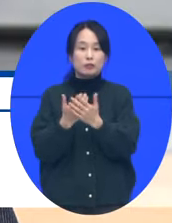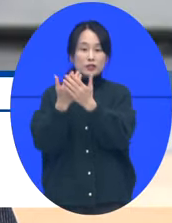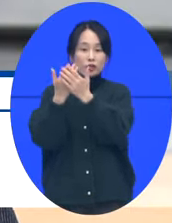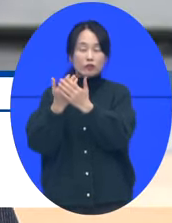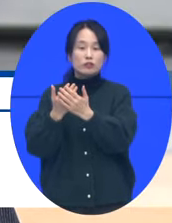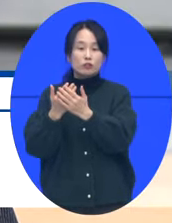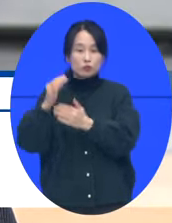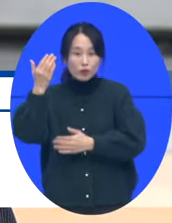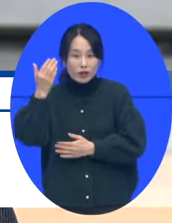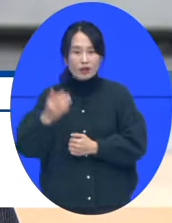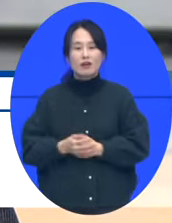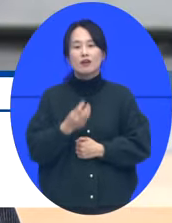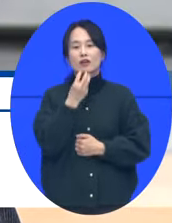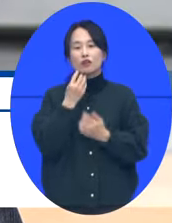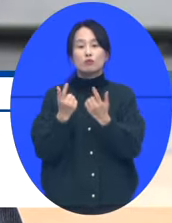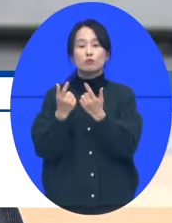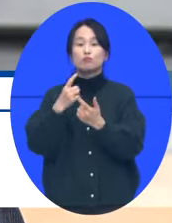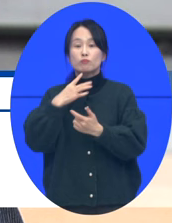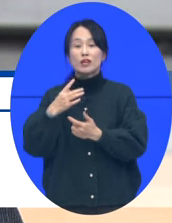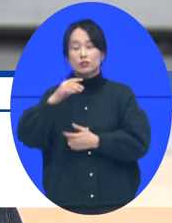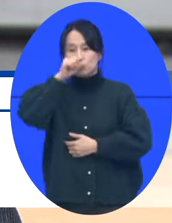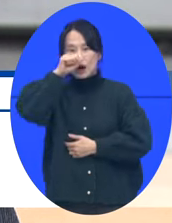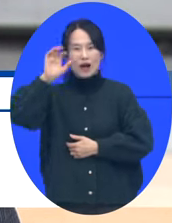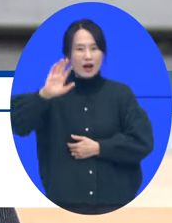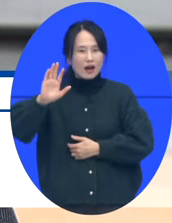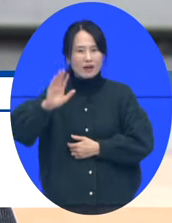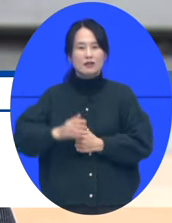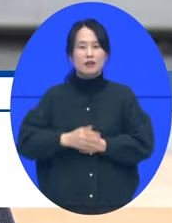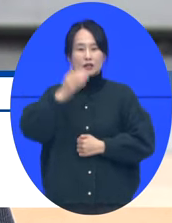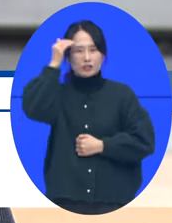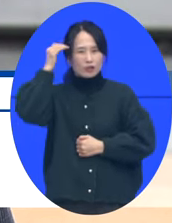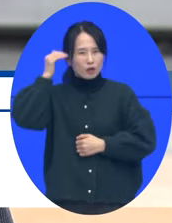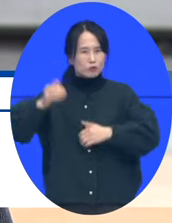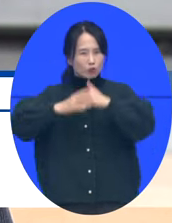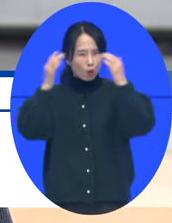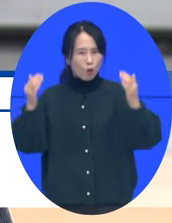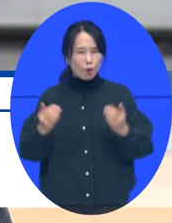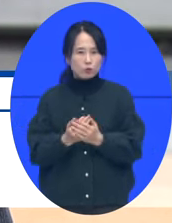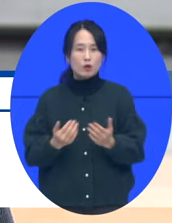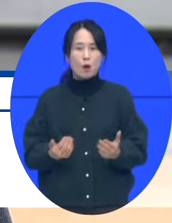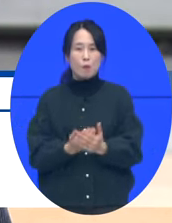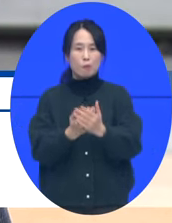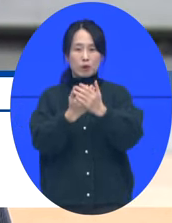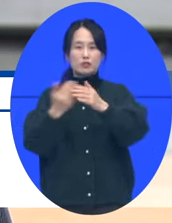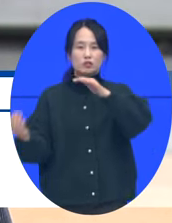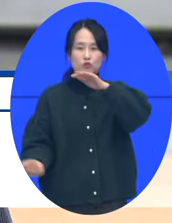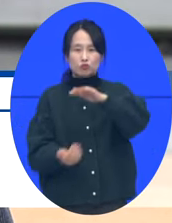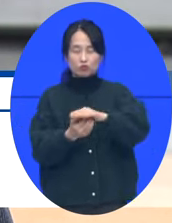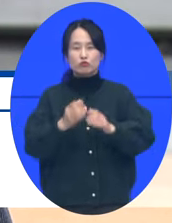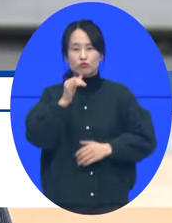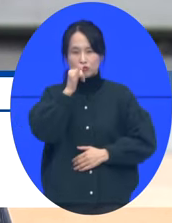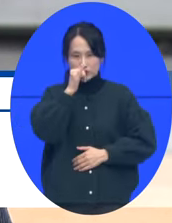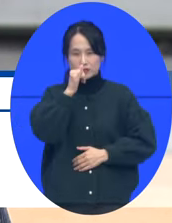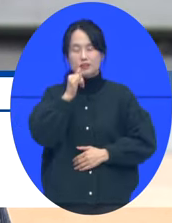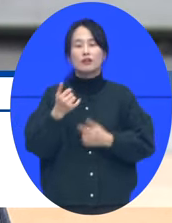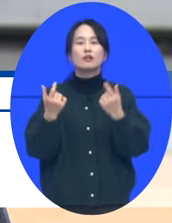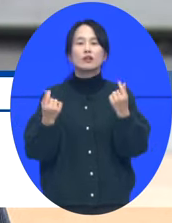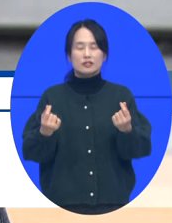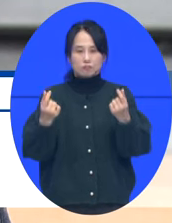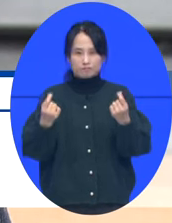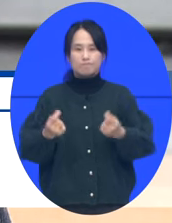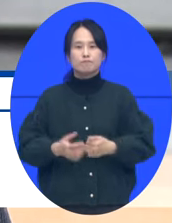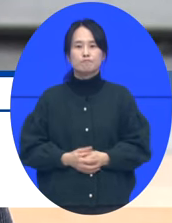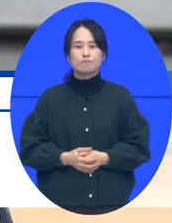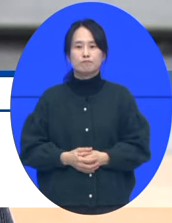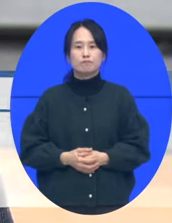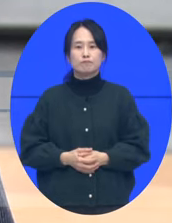하게 되면 경기 북부만 좋아지는 것이 아니라 대한민국 전체의 성장이 이루어질 수 있다라고